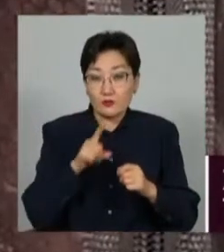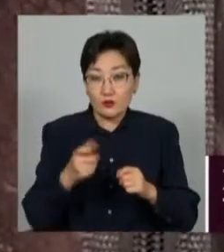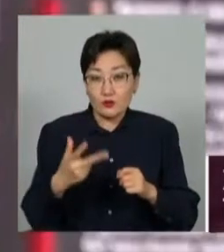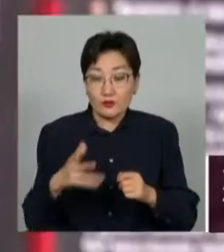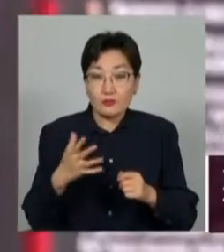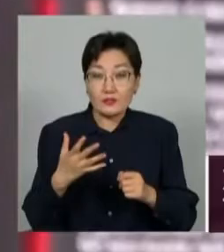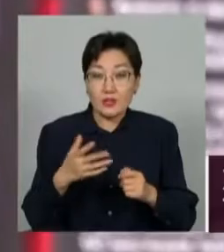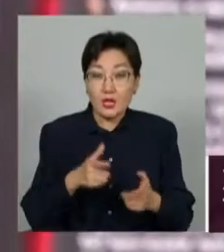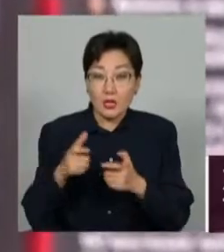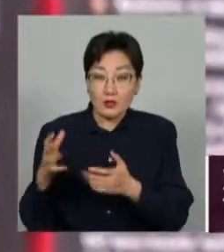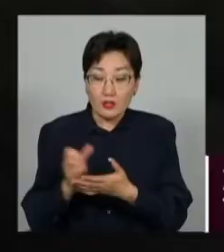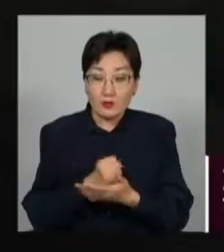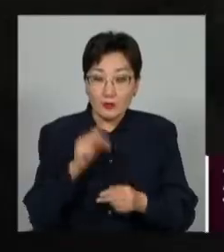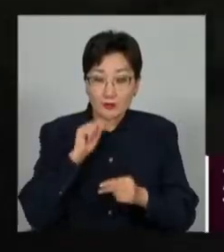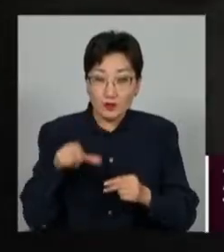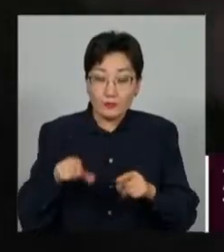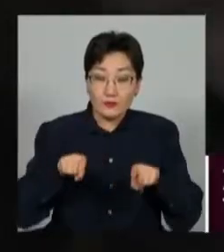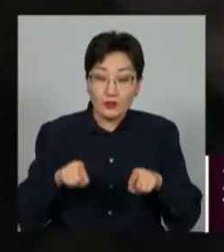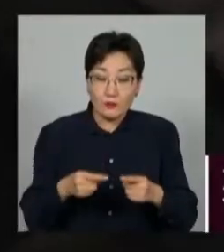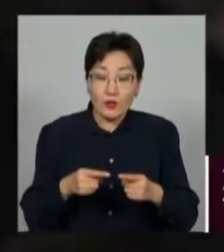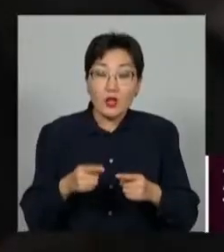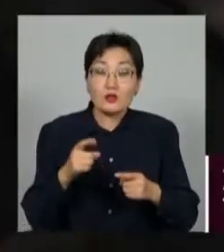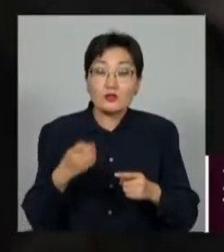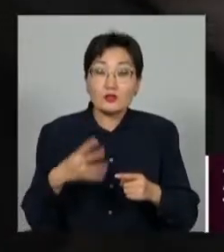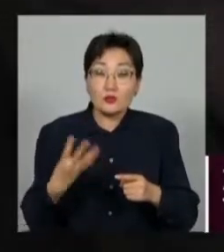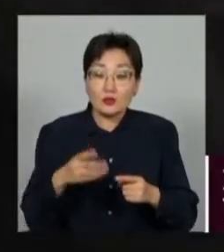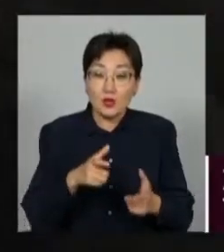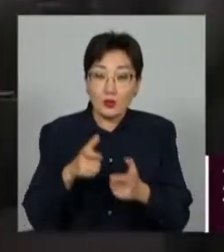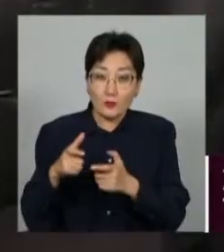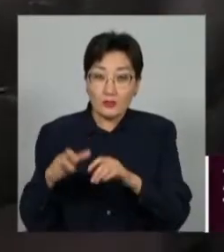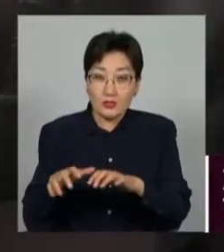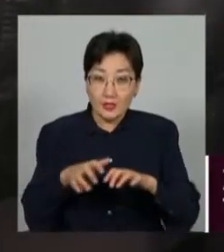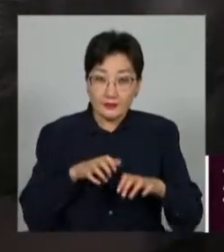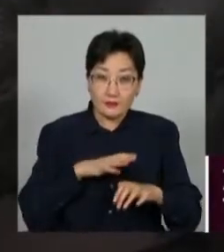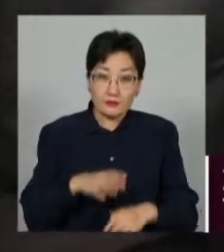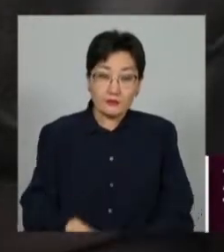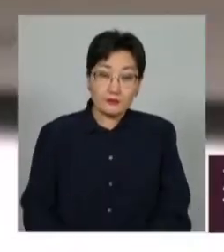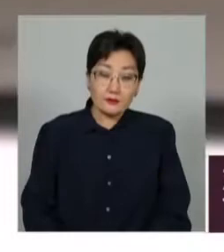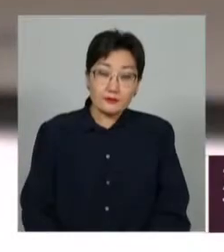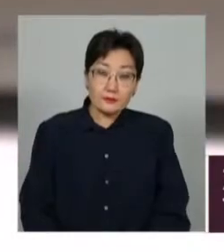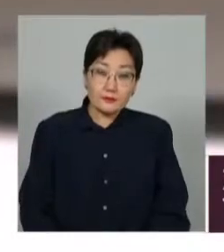қару табылған. Ал күдіктілерді ұстау барысында 144 қару тәркіленді.